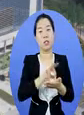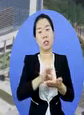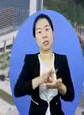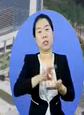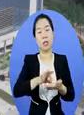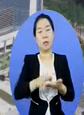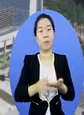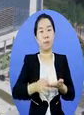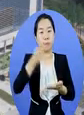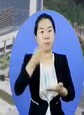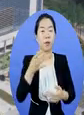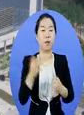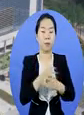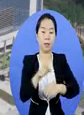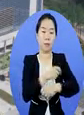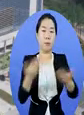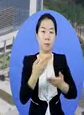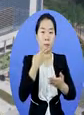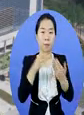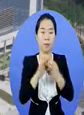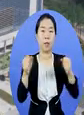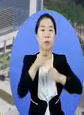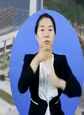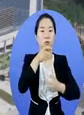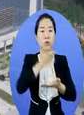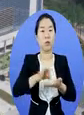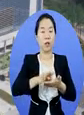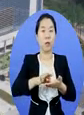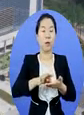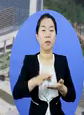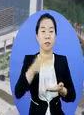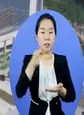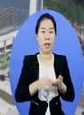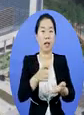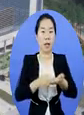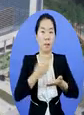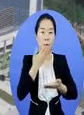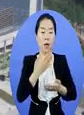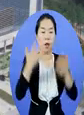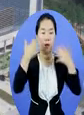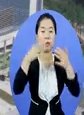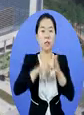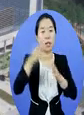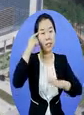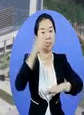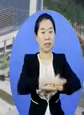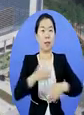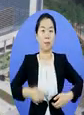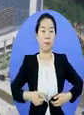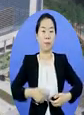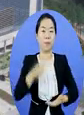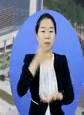데 사용된다고 하니까요. 특별한 경우가 아니면 찬물로 세탁하는 것이 좋다고 합니다. 더위가 지혜를 요구하는